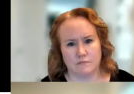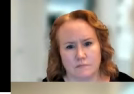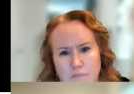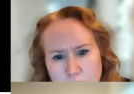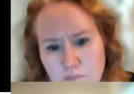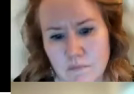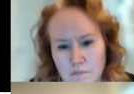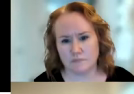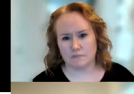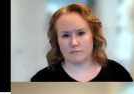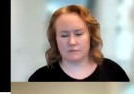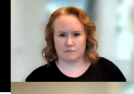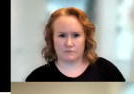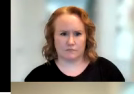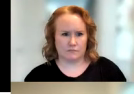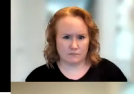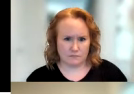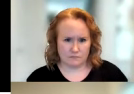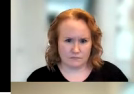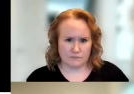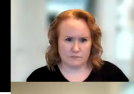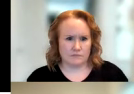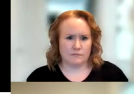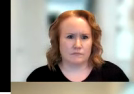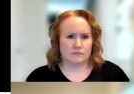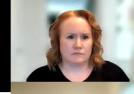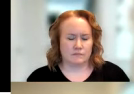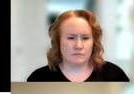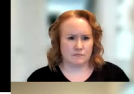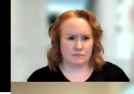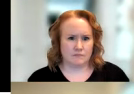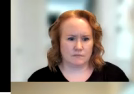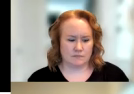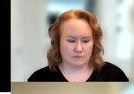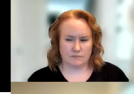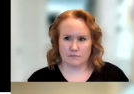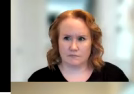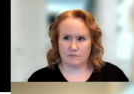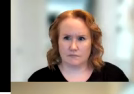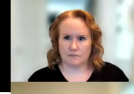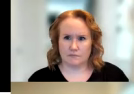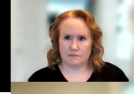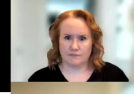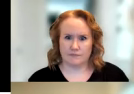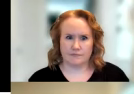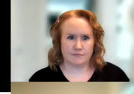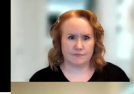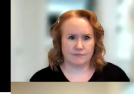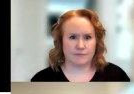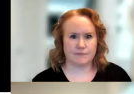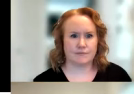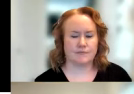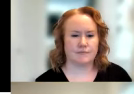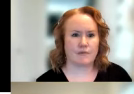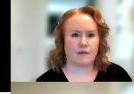e-handelstjenester. Og her ser man jo for eksempel at for tjenester som gir adgang til audiovisuelle medietjenester, så